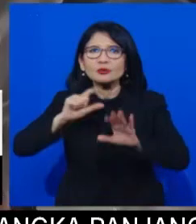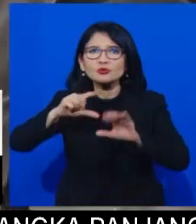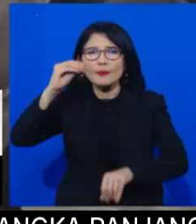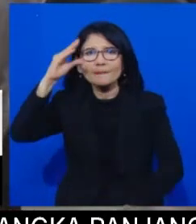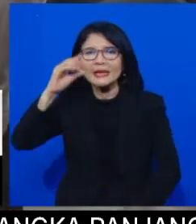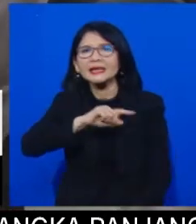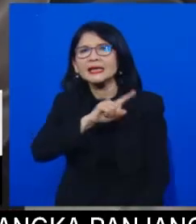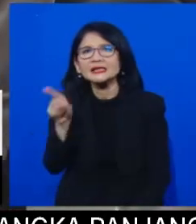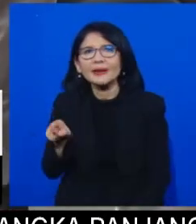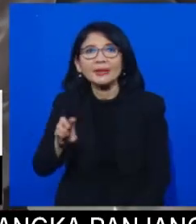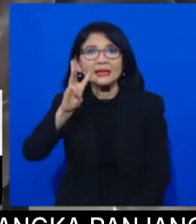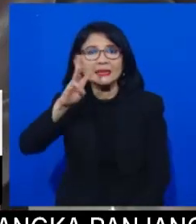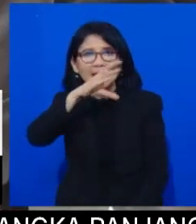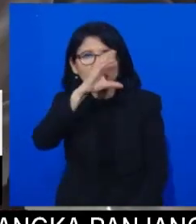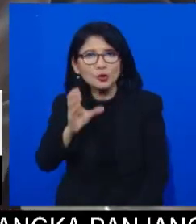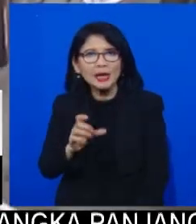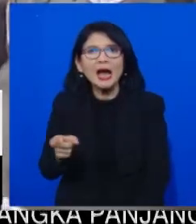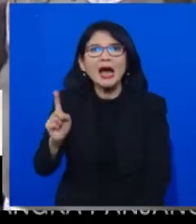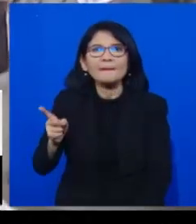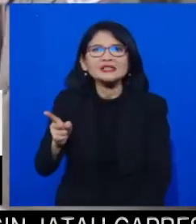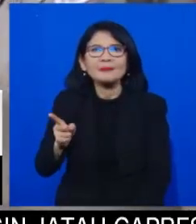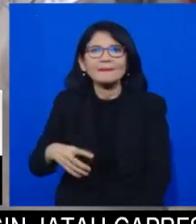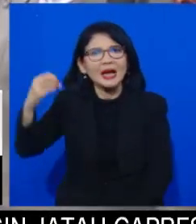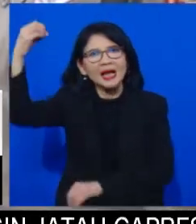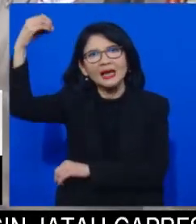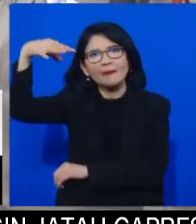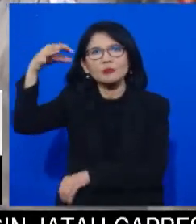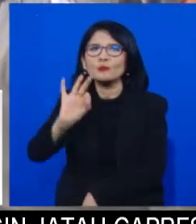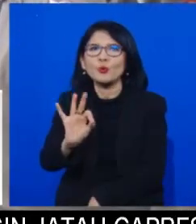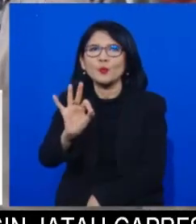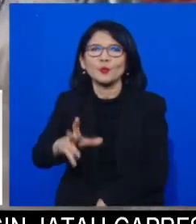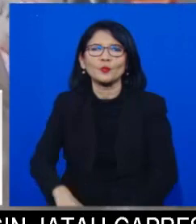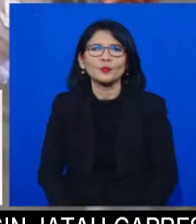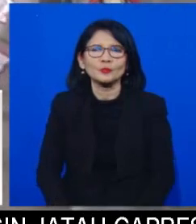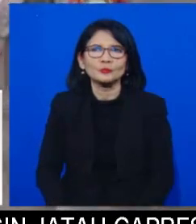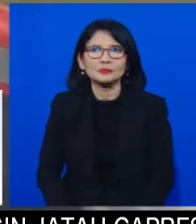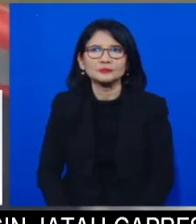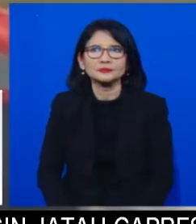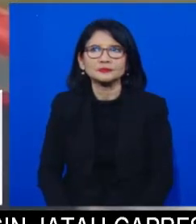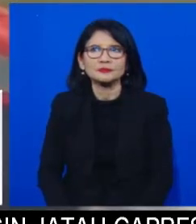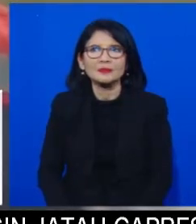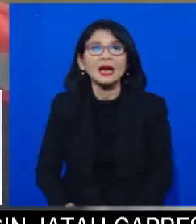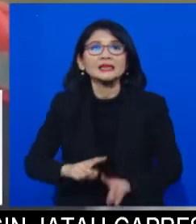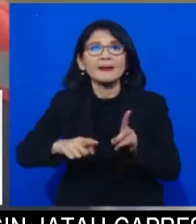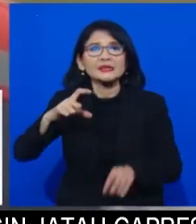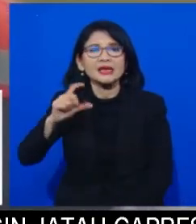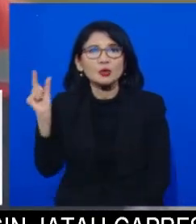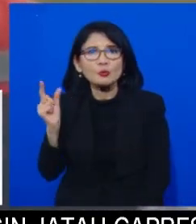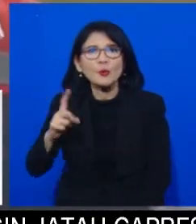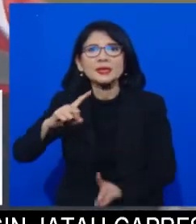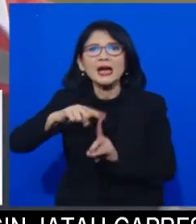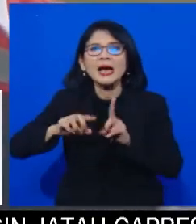hingga pukul 3 sore karena belum adanya penerangan namun secara umum tanggal 15